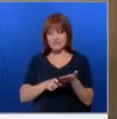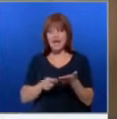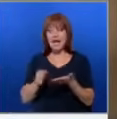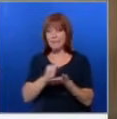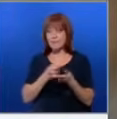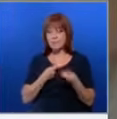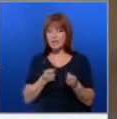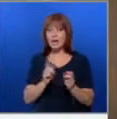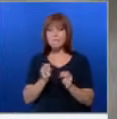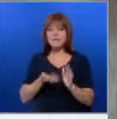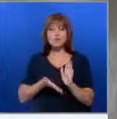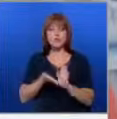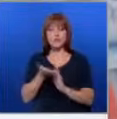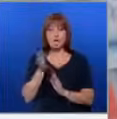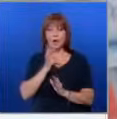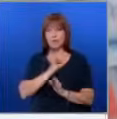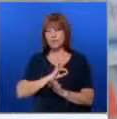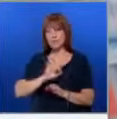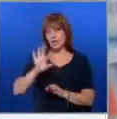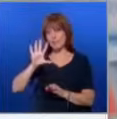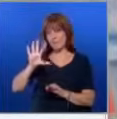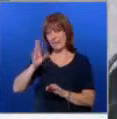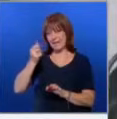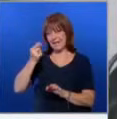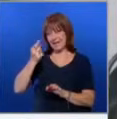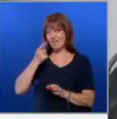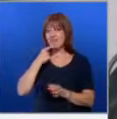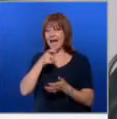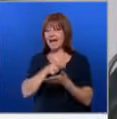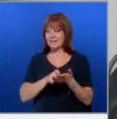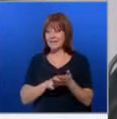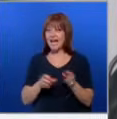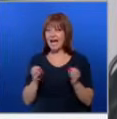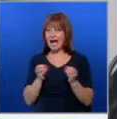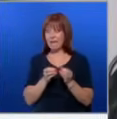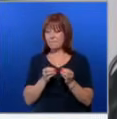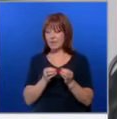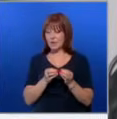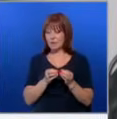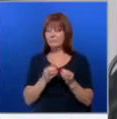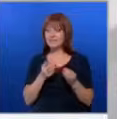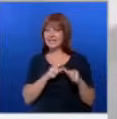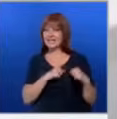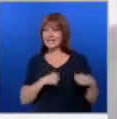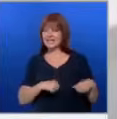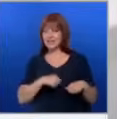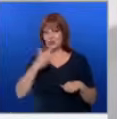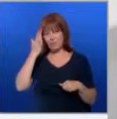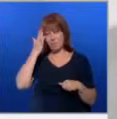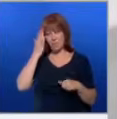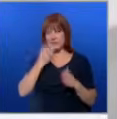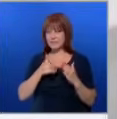а като компенсация получават по 5 лева за обработка на всяка рецепта. От април безплатните лекарства за хора с сърдечно-съдови заболявания са